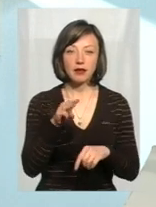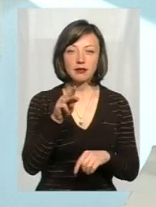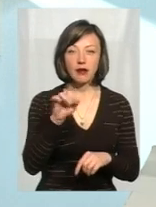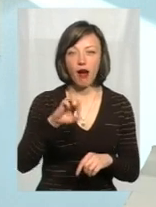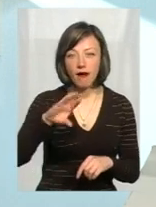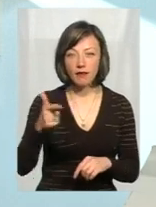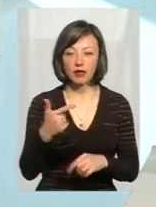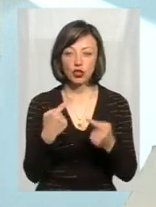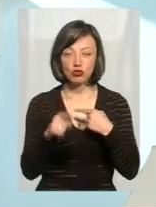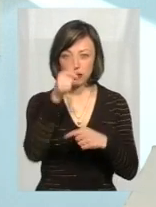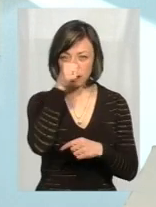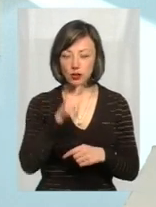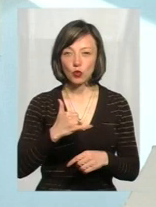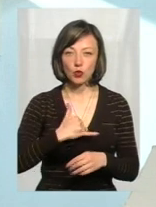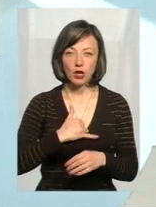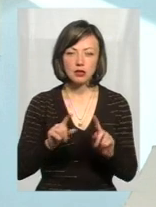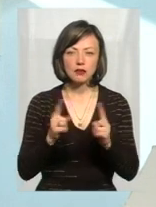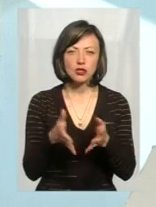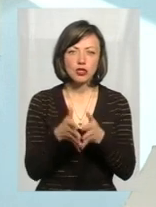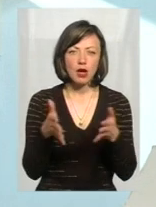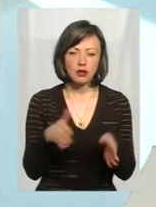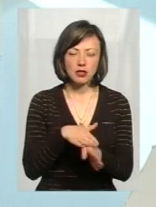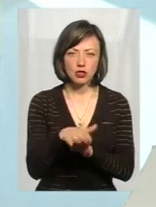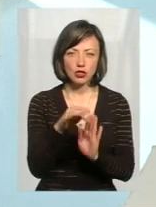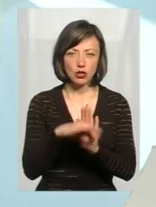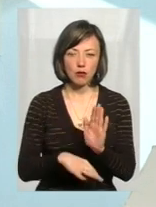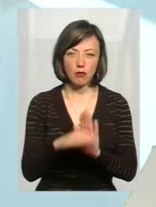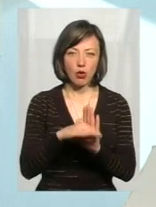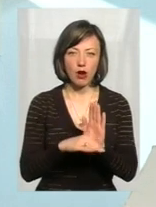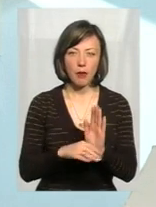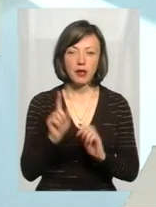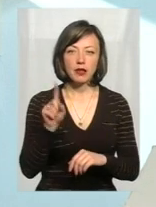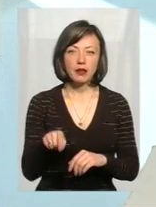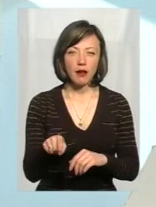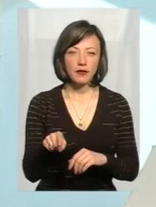на інший якийсь місяць, у нас надзвичайно насичені завжди програми. Так що навіть